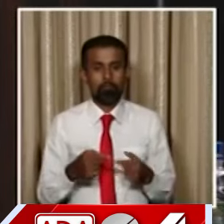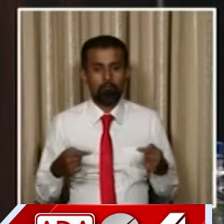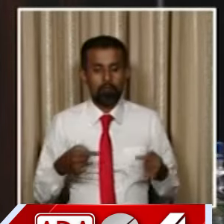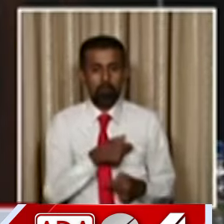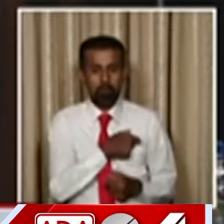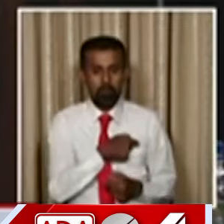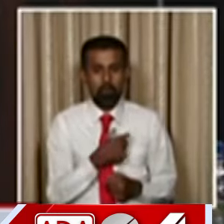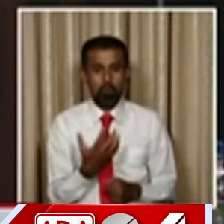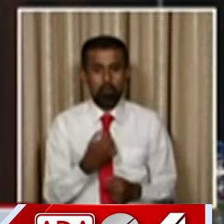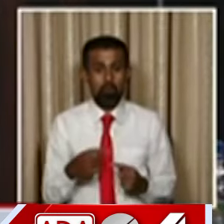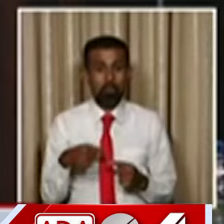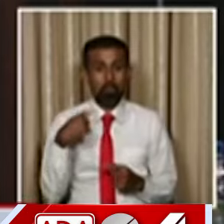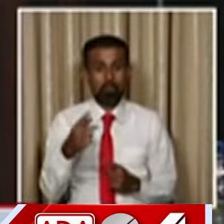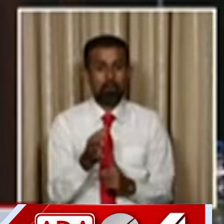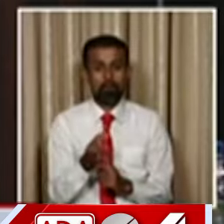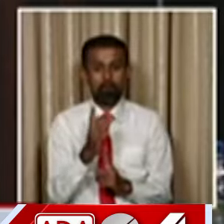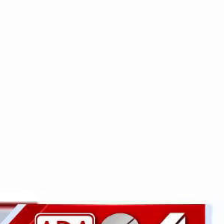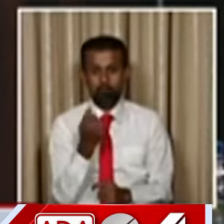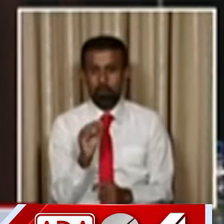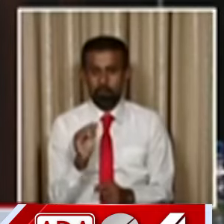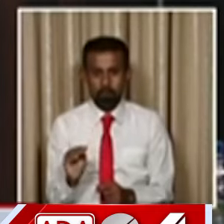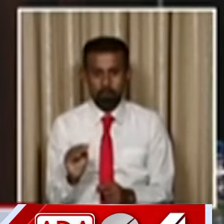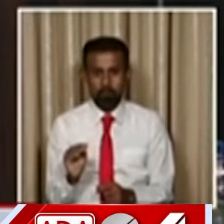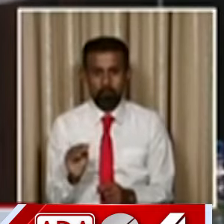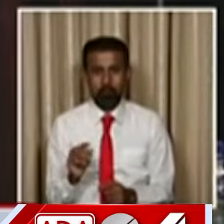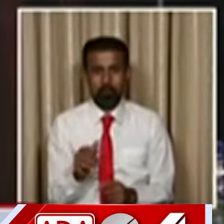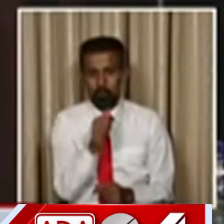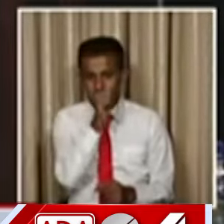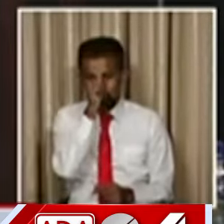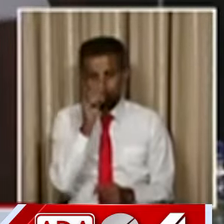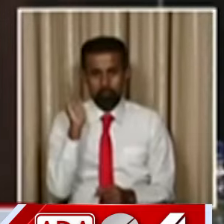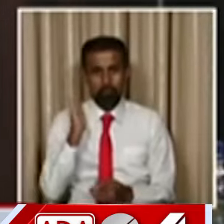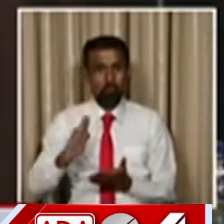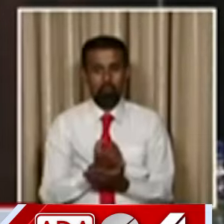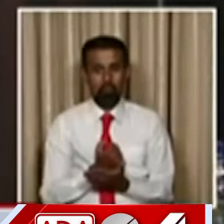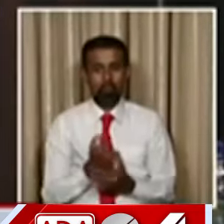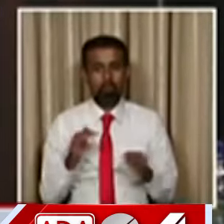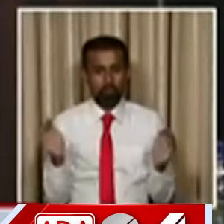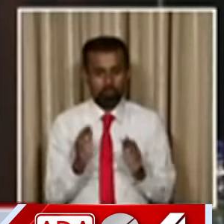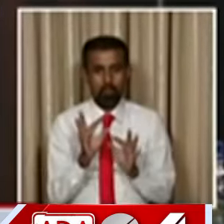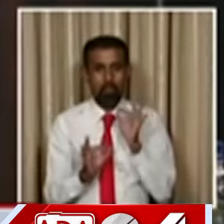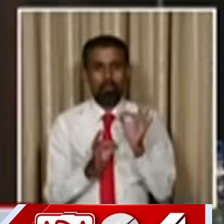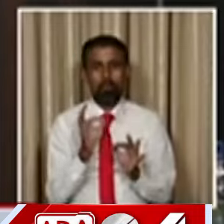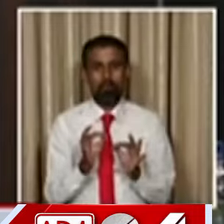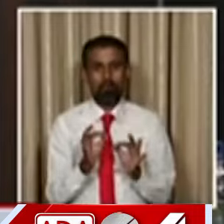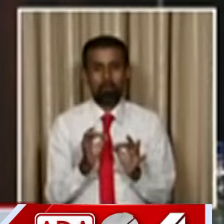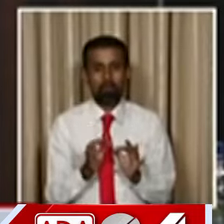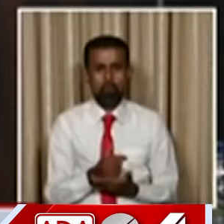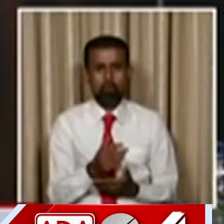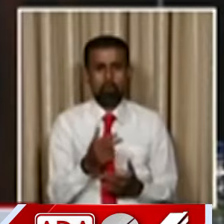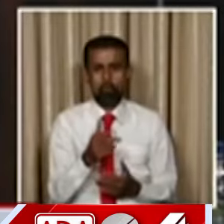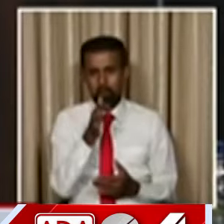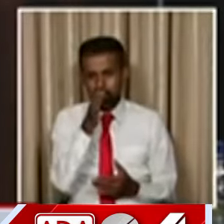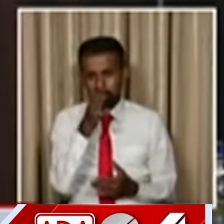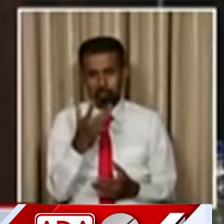නායකතුමාට ඕනලා තියෙන ඊළඟ ජනාධිපතිතුමනේ ජයග්‍රහණය කරන්න නම් In order to claim victory in the presidential election, the opposition leader needs support of the cardinal. That